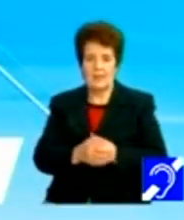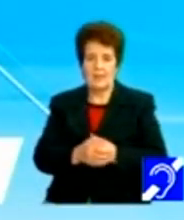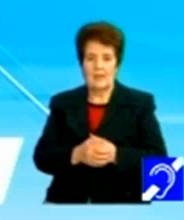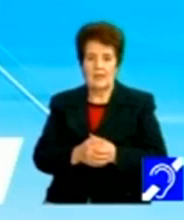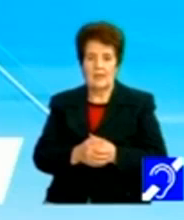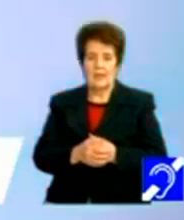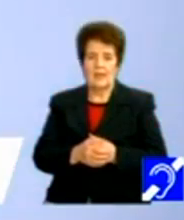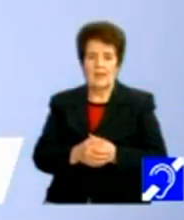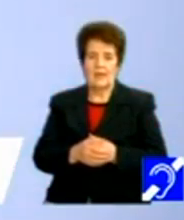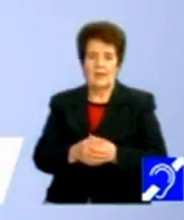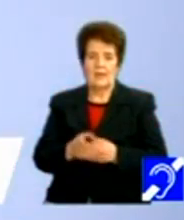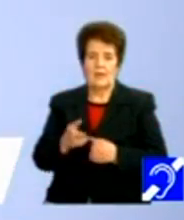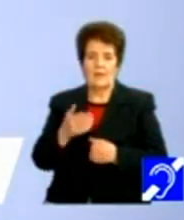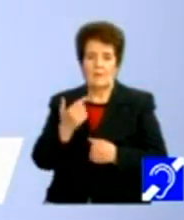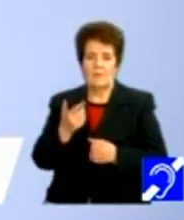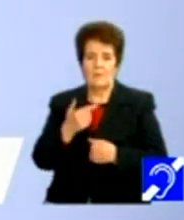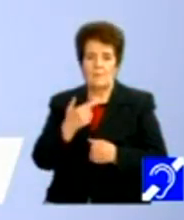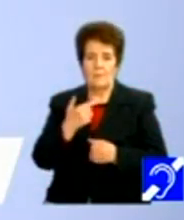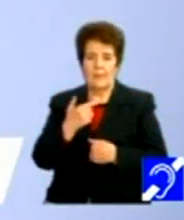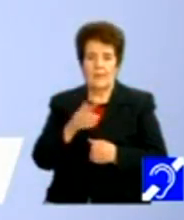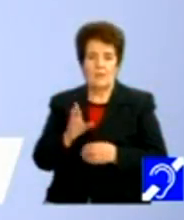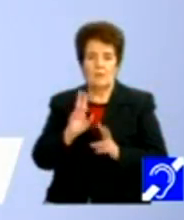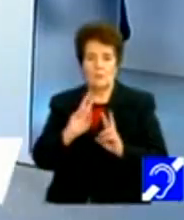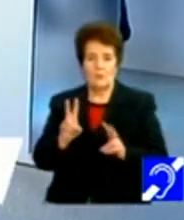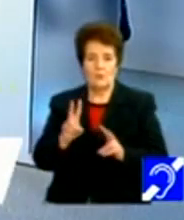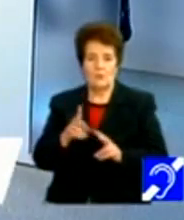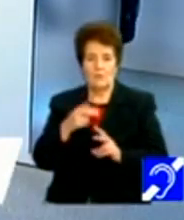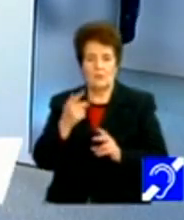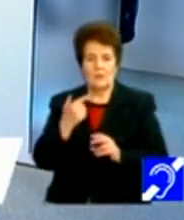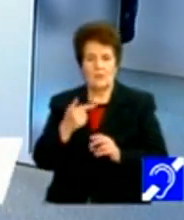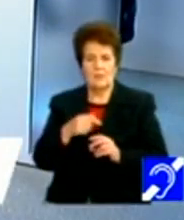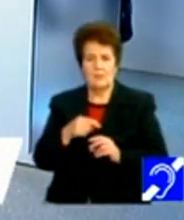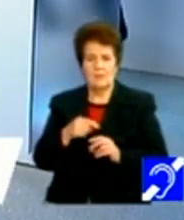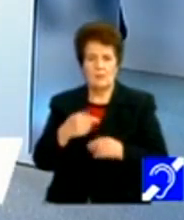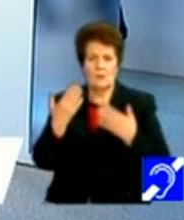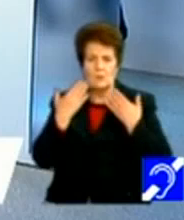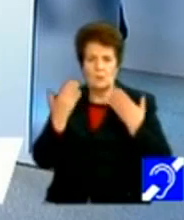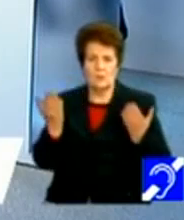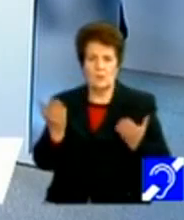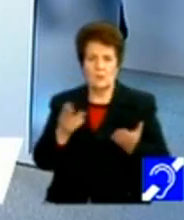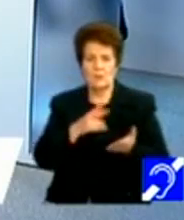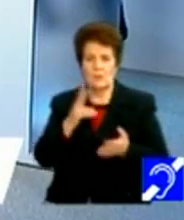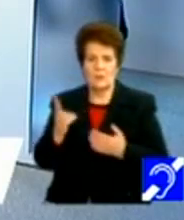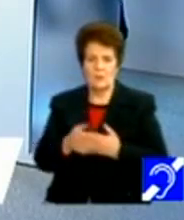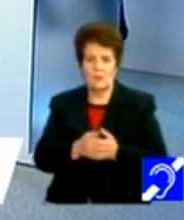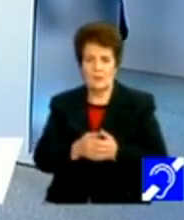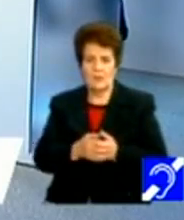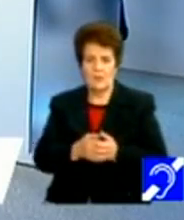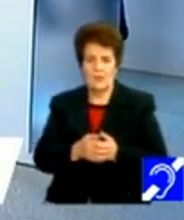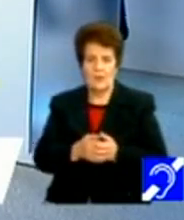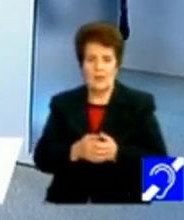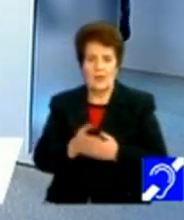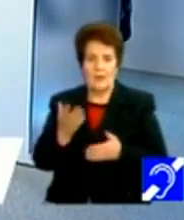n-ați ascultat, v-au adus cățelușii ăștia și v-au dat întrebare. Cine mi-au dat cățelușii? Care cățelușii? Păi nu știu, cine v-au adus. Despre care cățelușii? Păi dacă